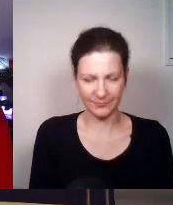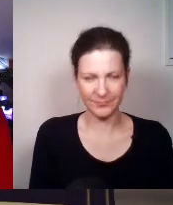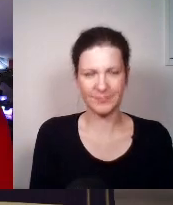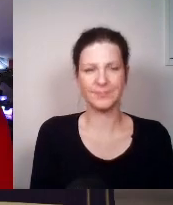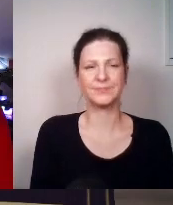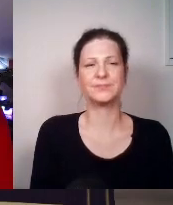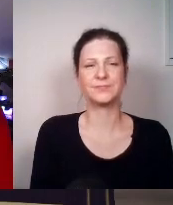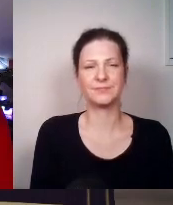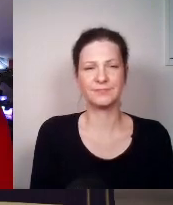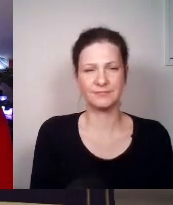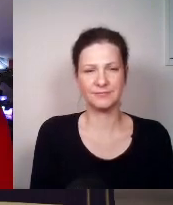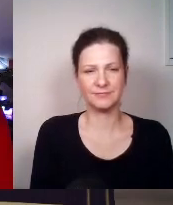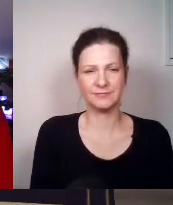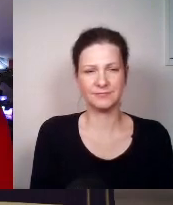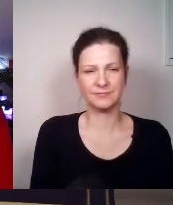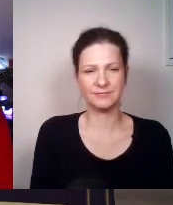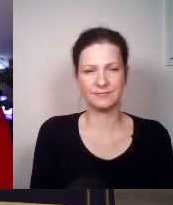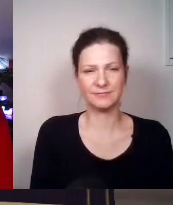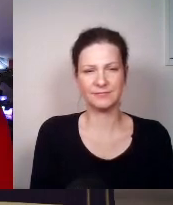Okay.